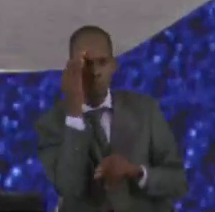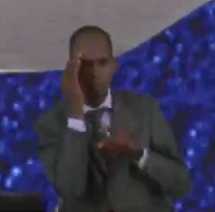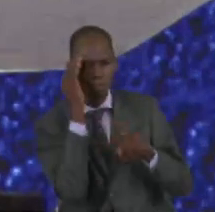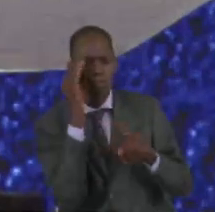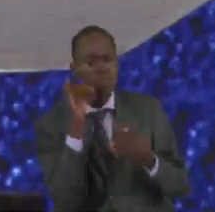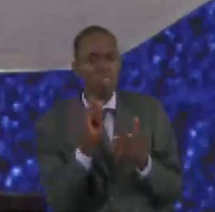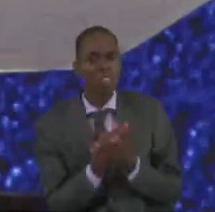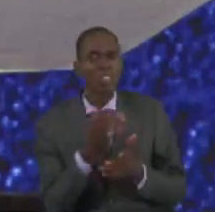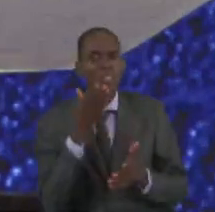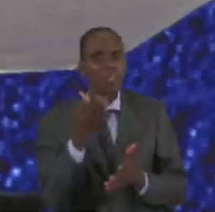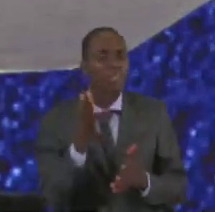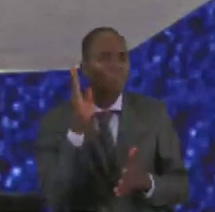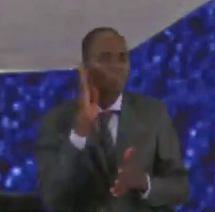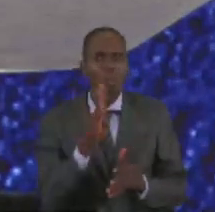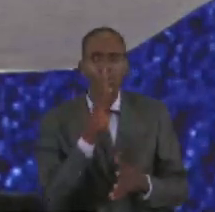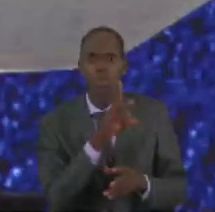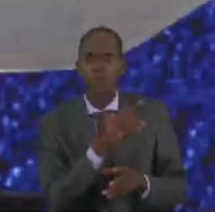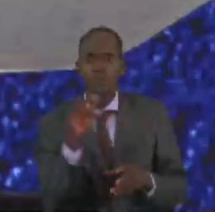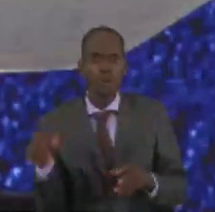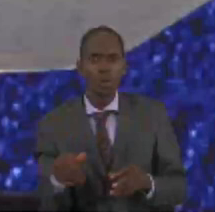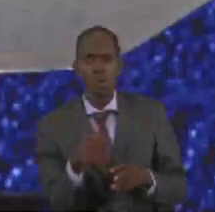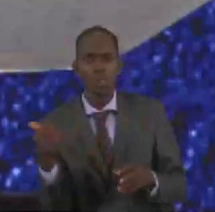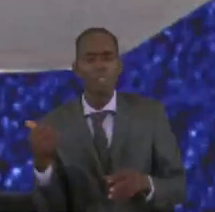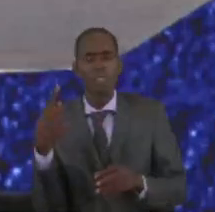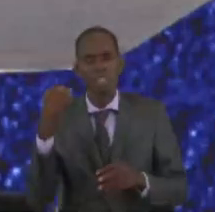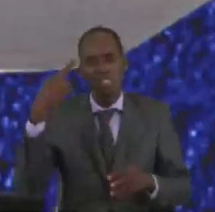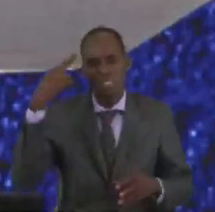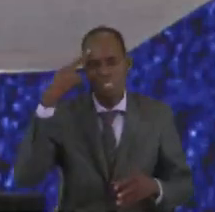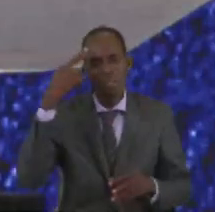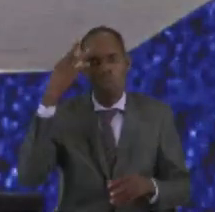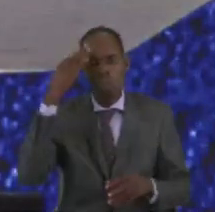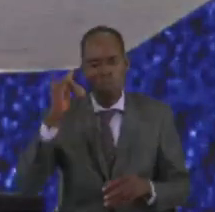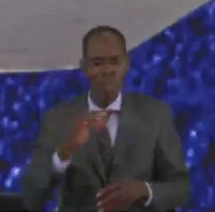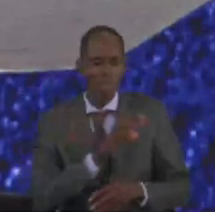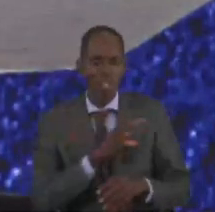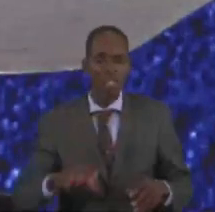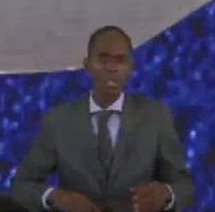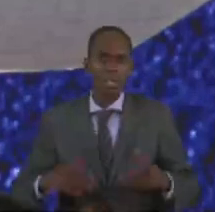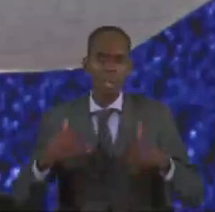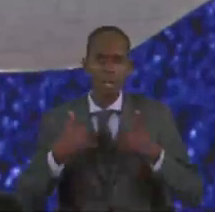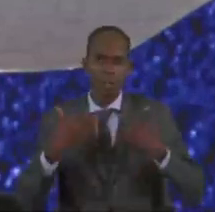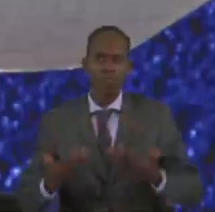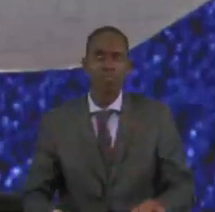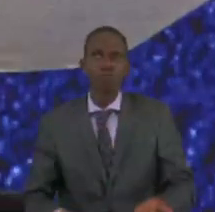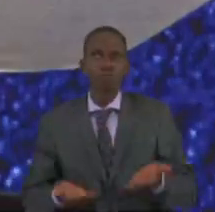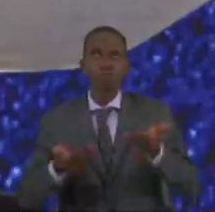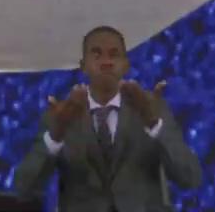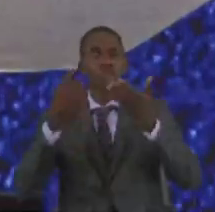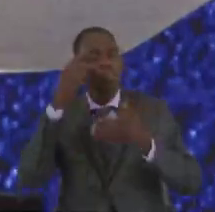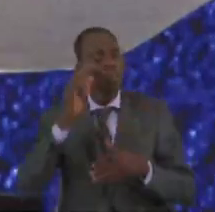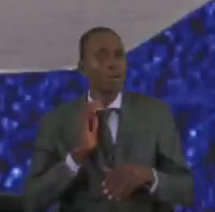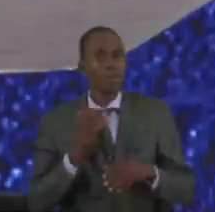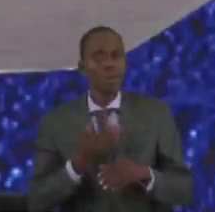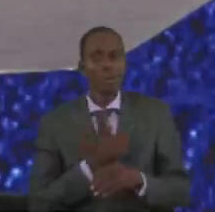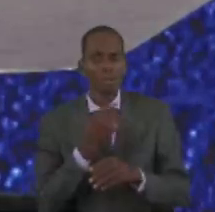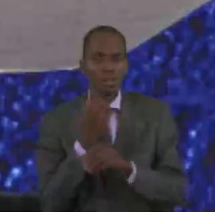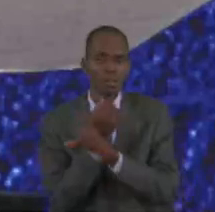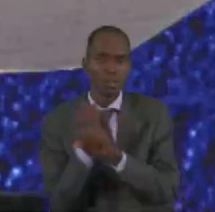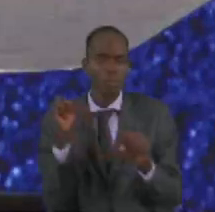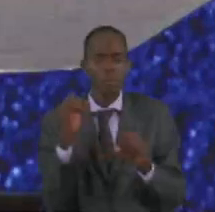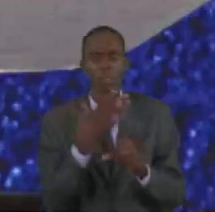savait que ceci ne serait d'autre personne que le Christ ressuscité pour